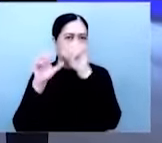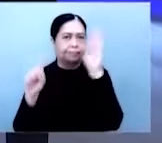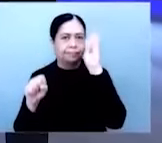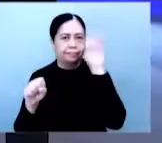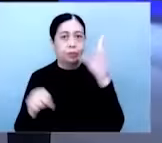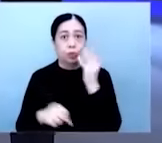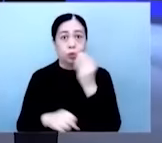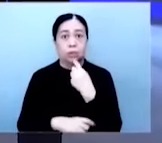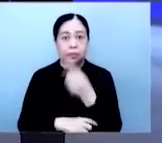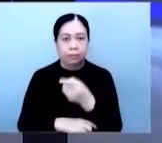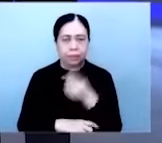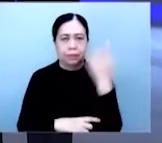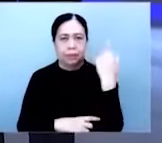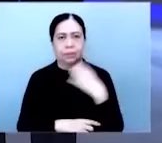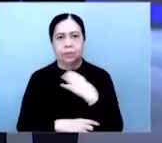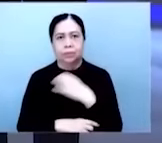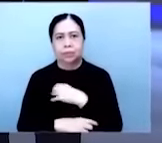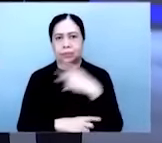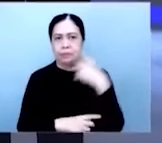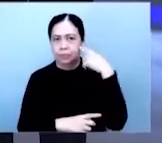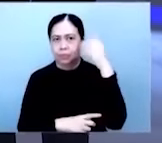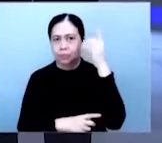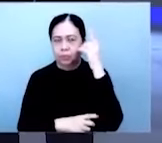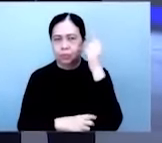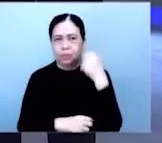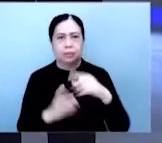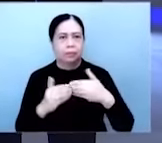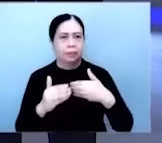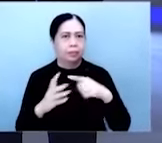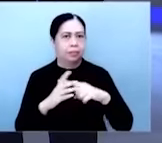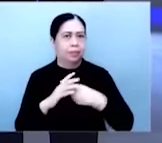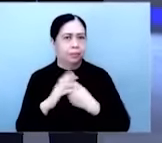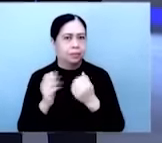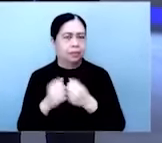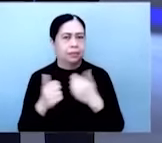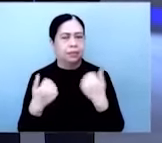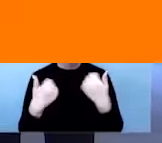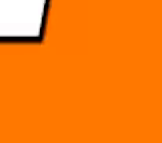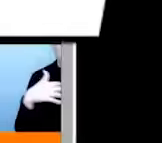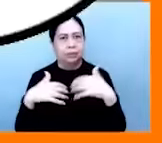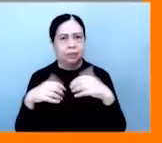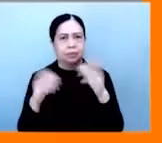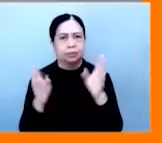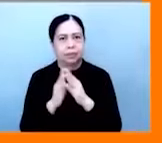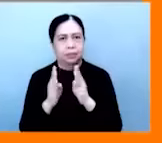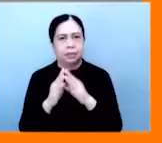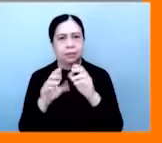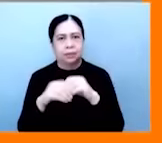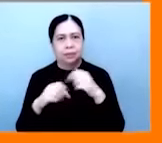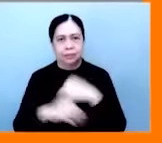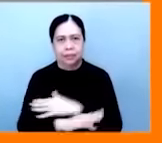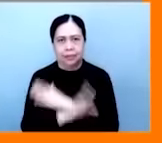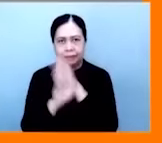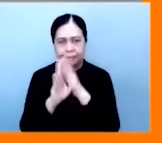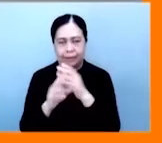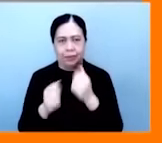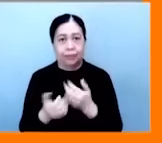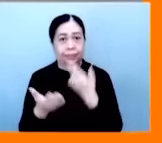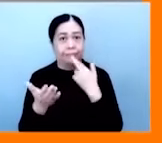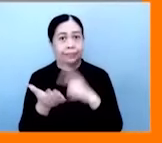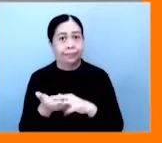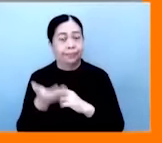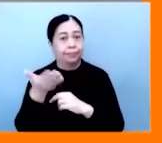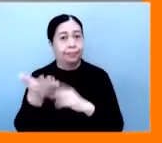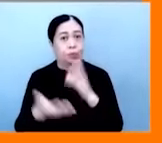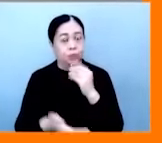oras bago magsimula ang prayer rally kontra sa People's Initiative sa Davao. Live muna sa Davao City na sa frontline na balitang yan